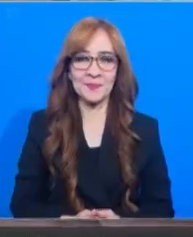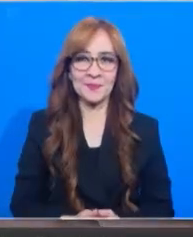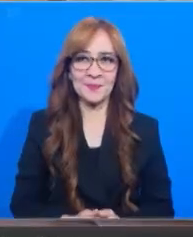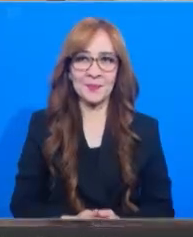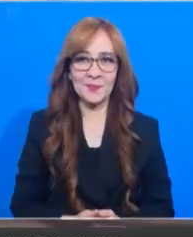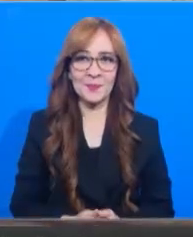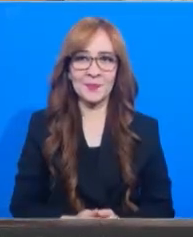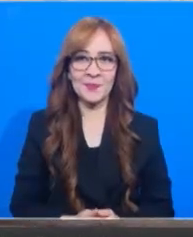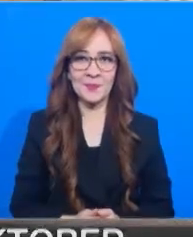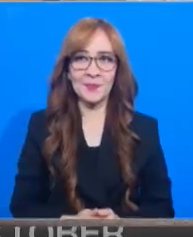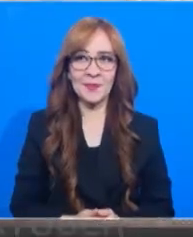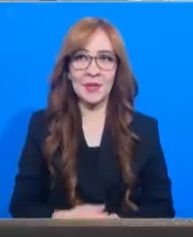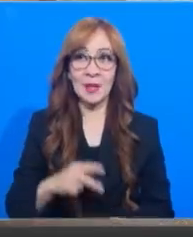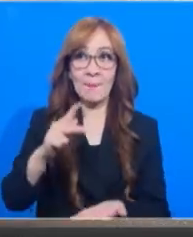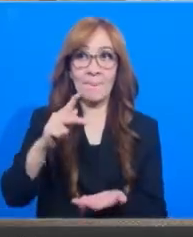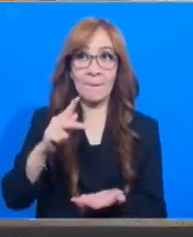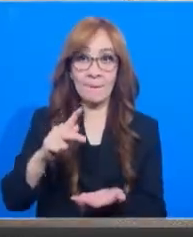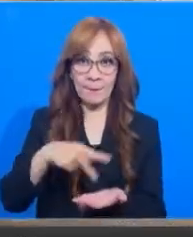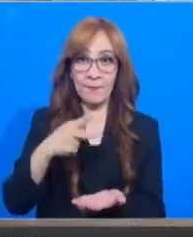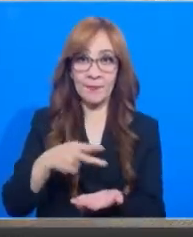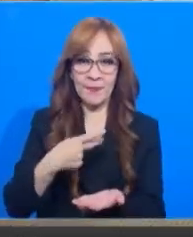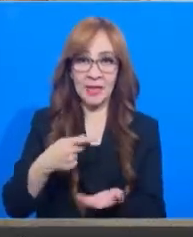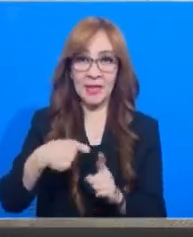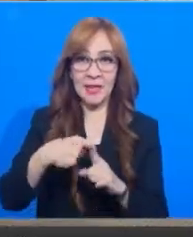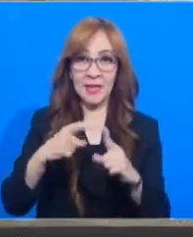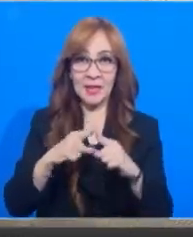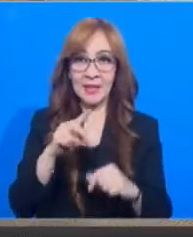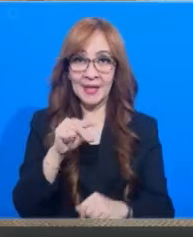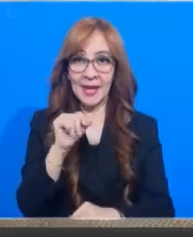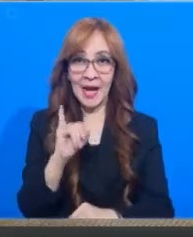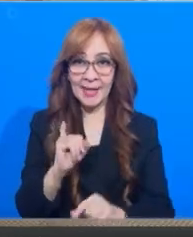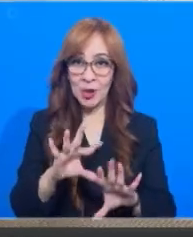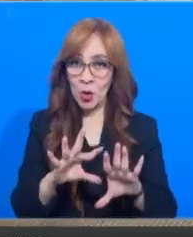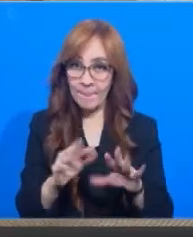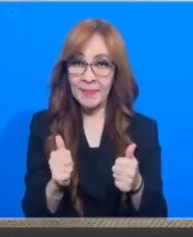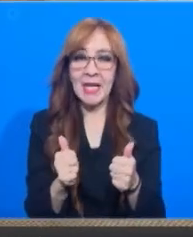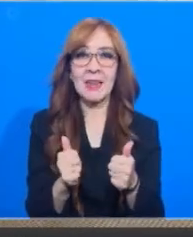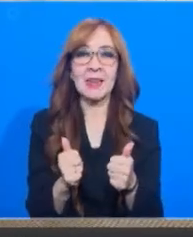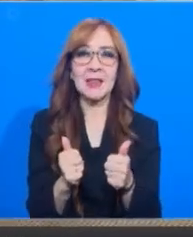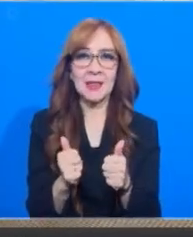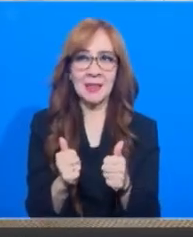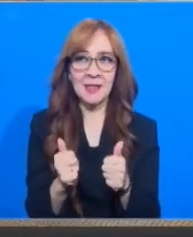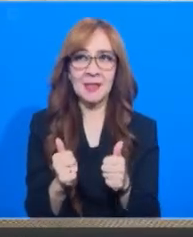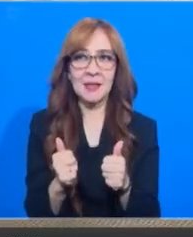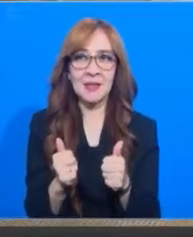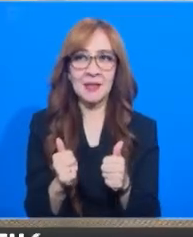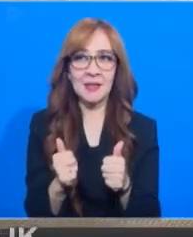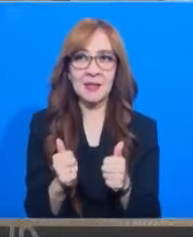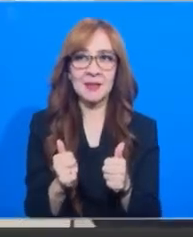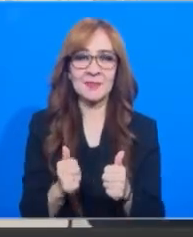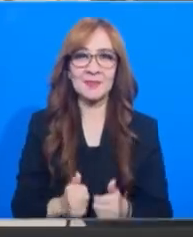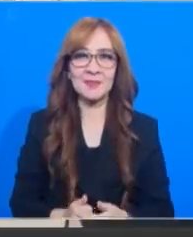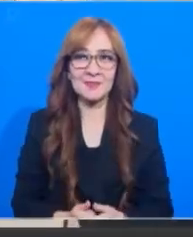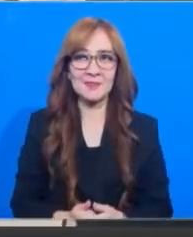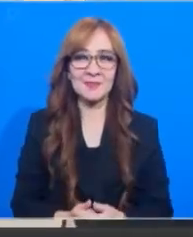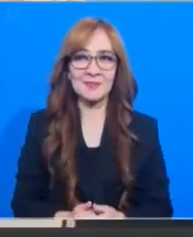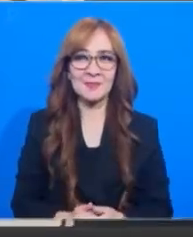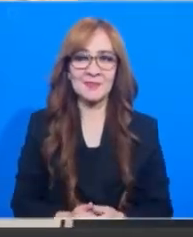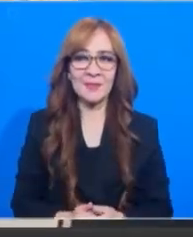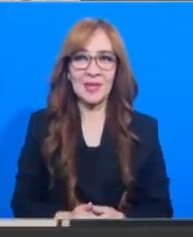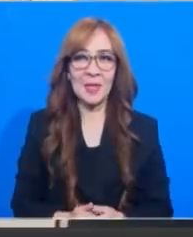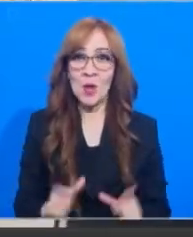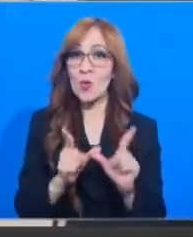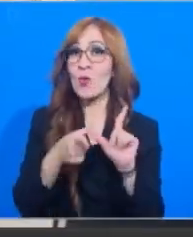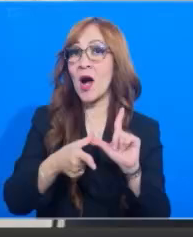Tadi mie kari komplit, original, sama kari telur. Kedai mie